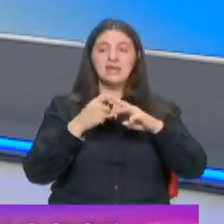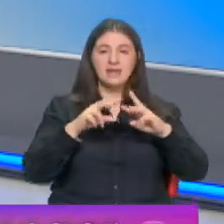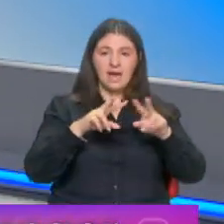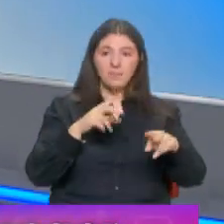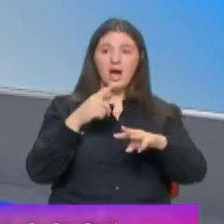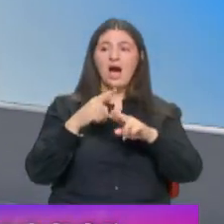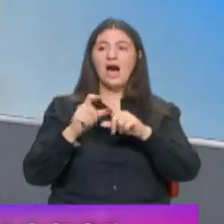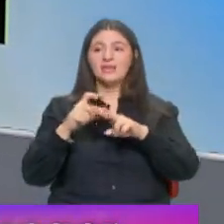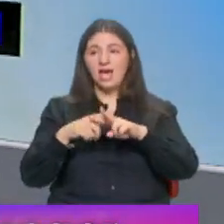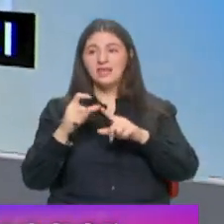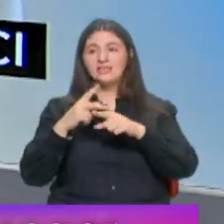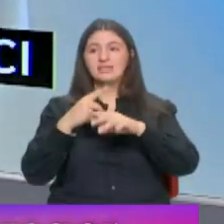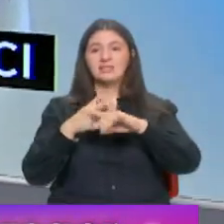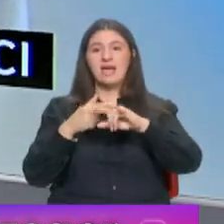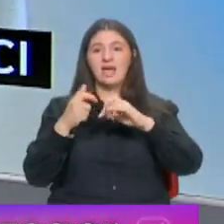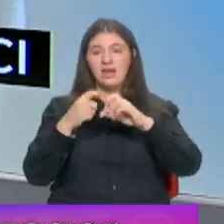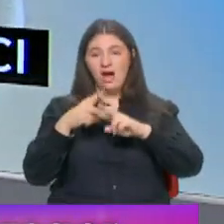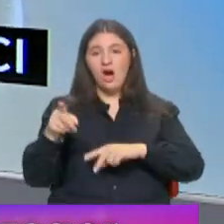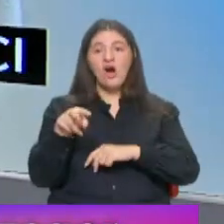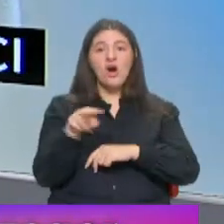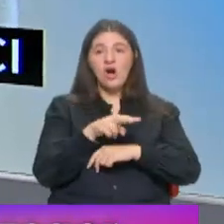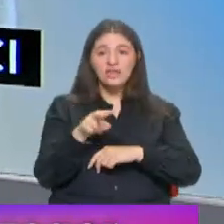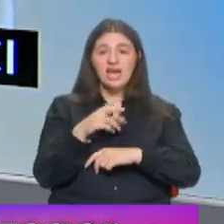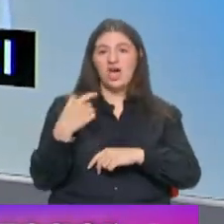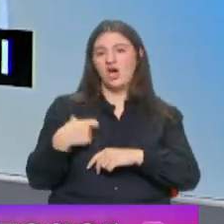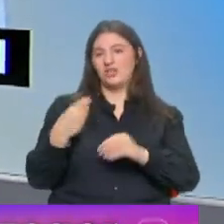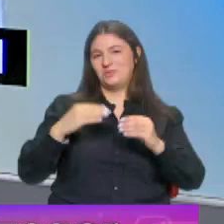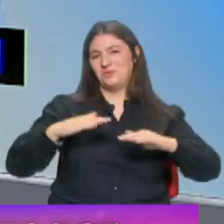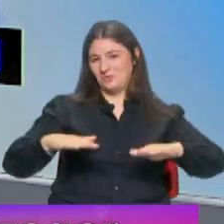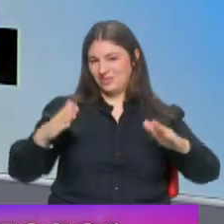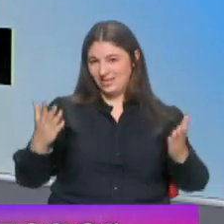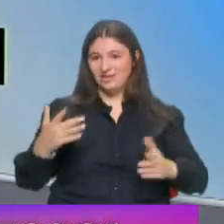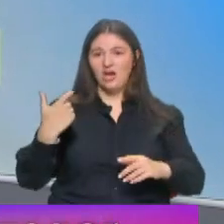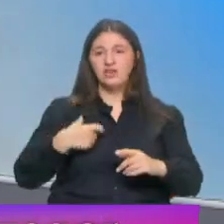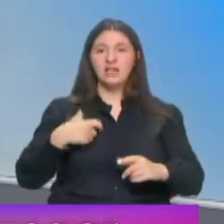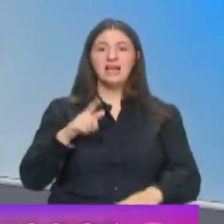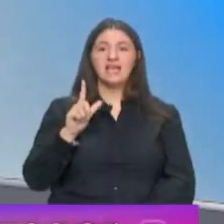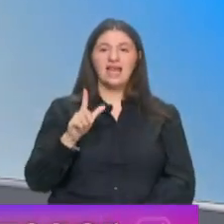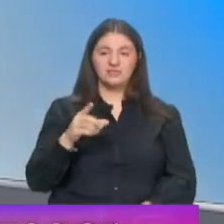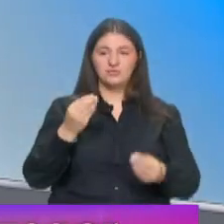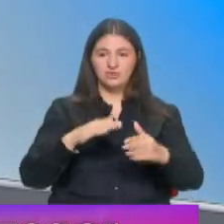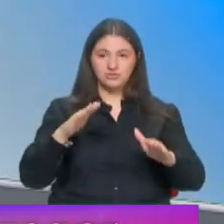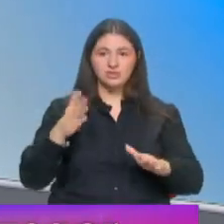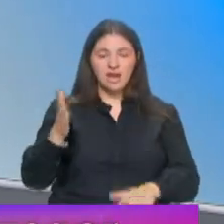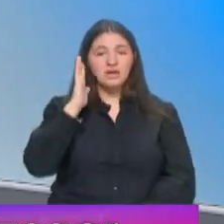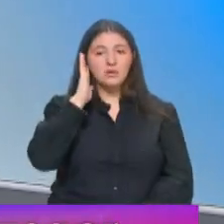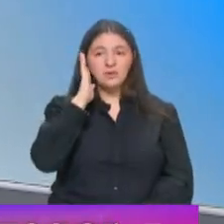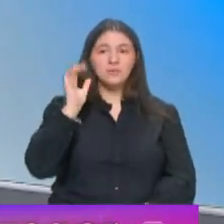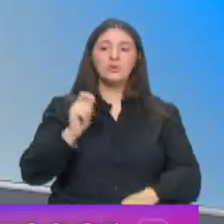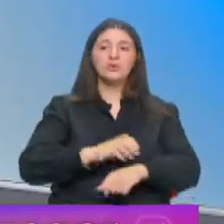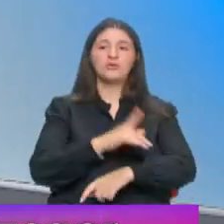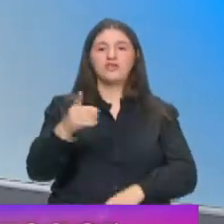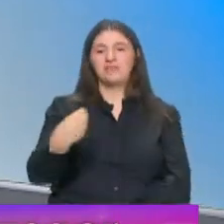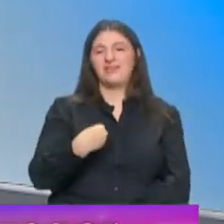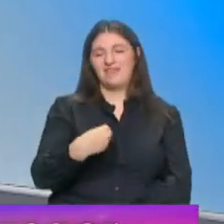ve ada Zehra anlatıcı Onlar özel çocuklar özel gereksinimli çocuklar bu gururu